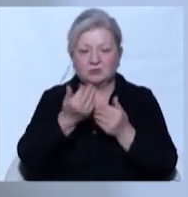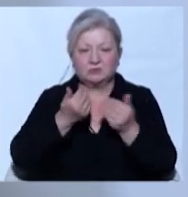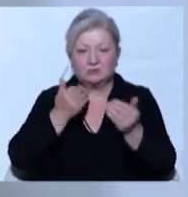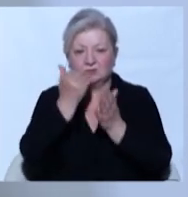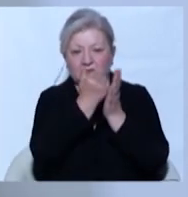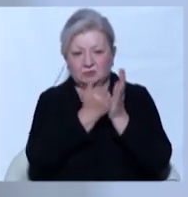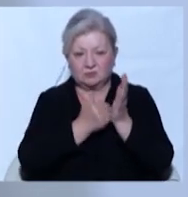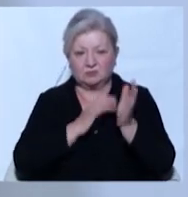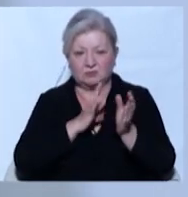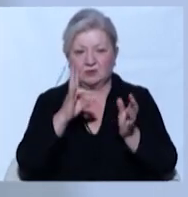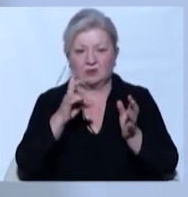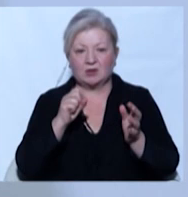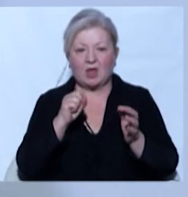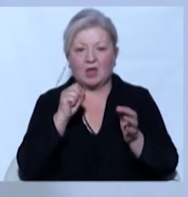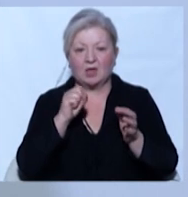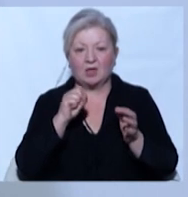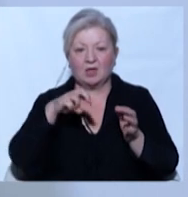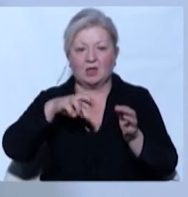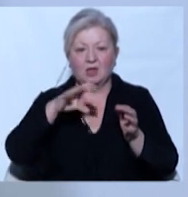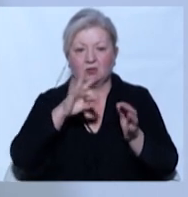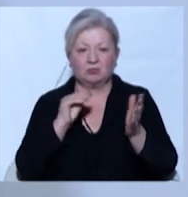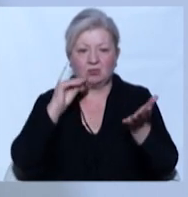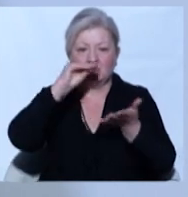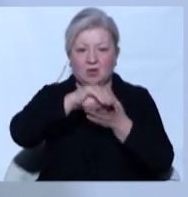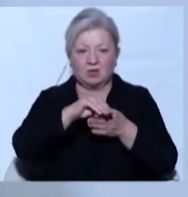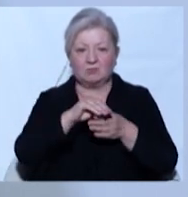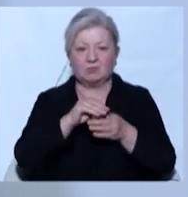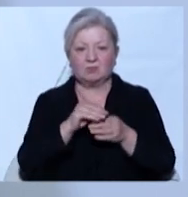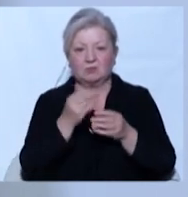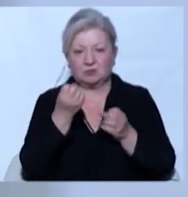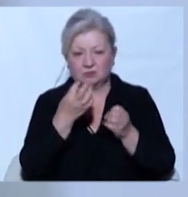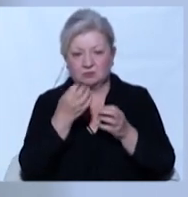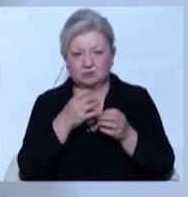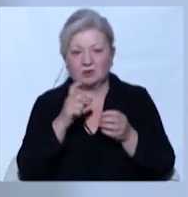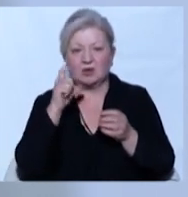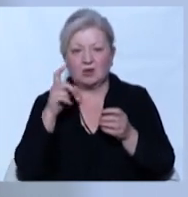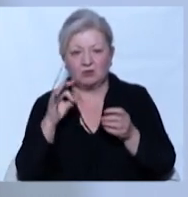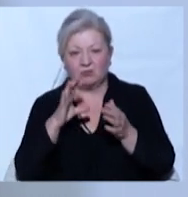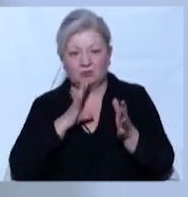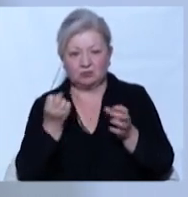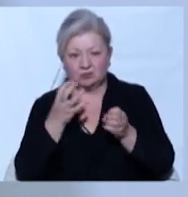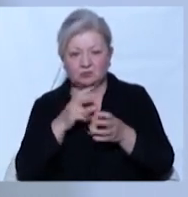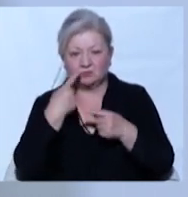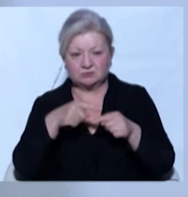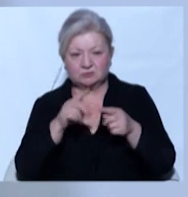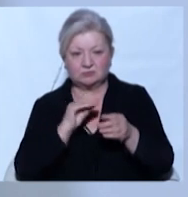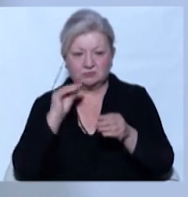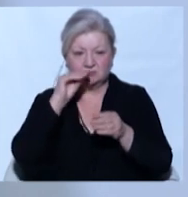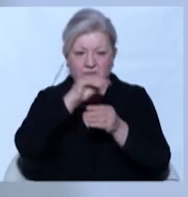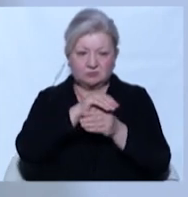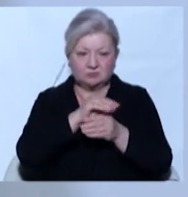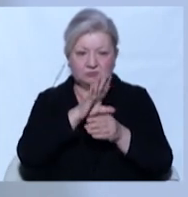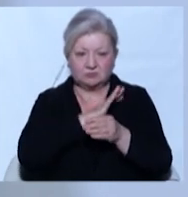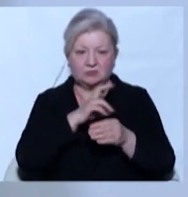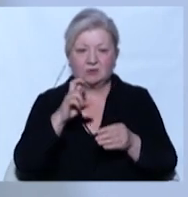რომ ნატოს დაემატა ერთი ახალი წევრი სახელმწიფო, ჩრდილოეთ მაკედონიის რესპუბლიკა, ხოლო ევროკავშირში წავიდა ის ცვლილება, რასაც ქვია ბრექსიტის